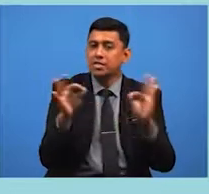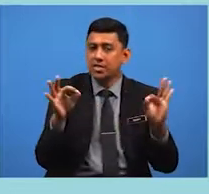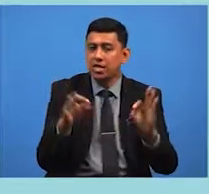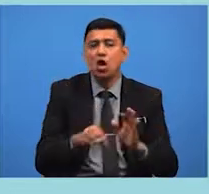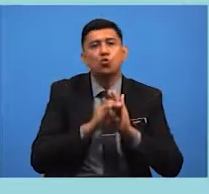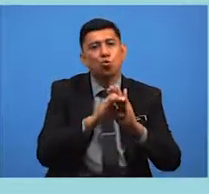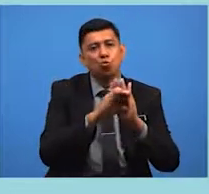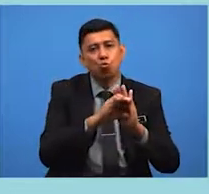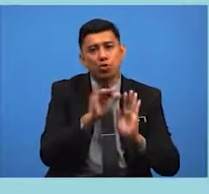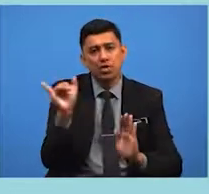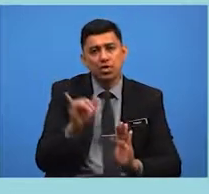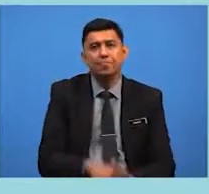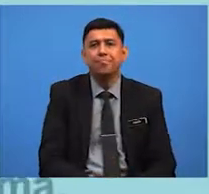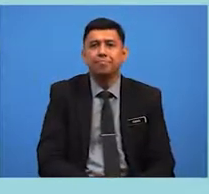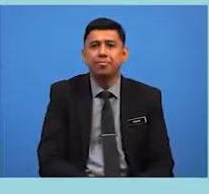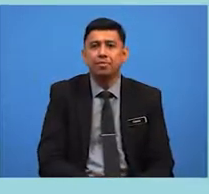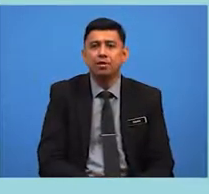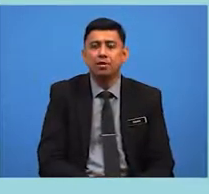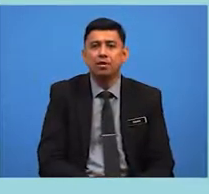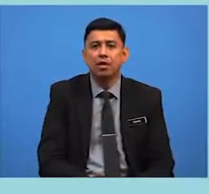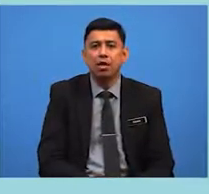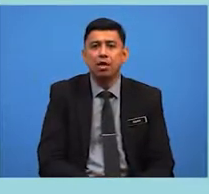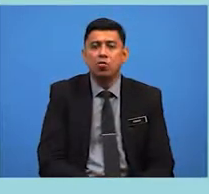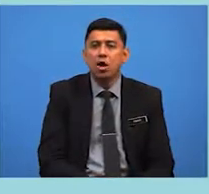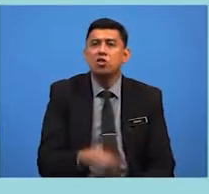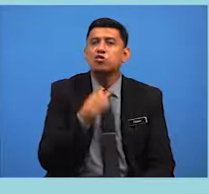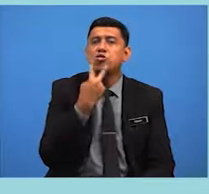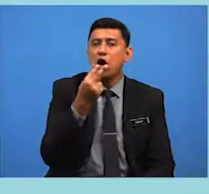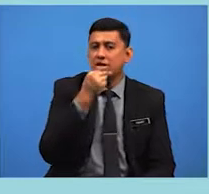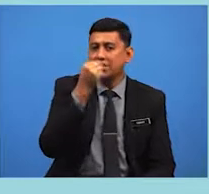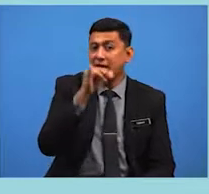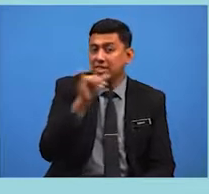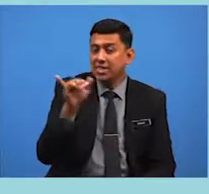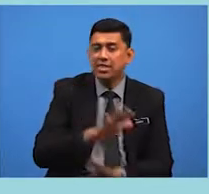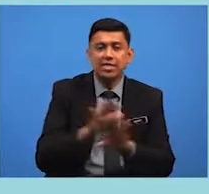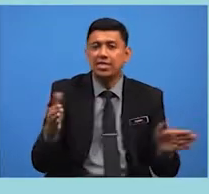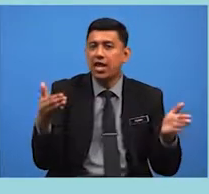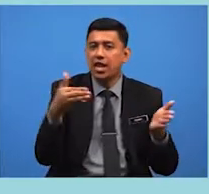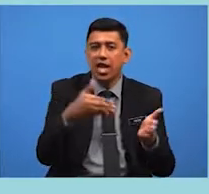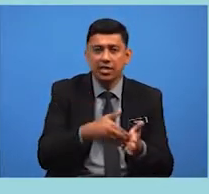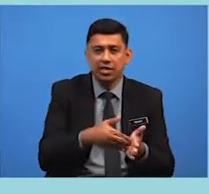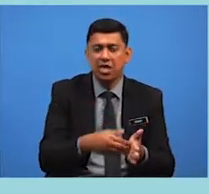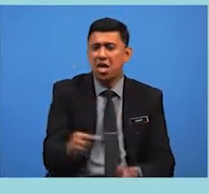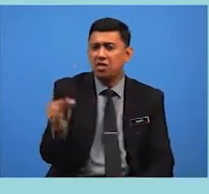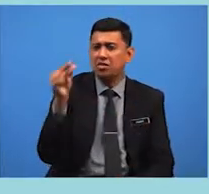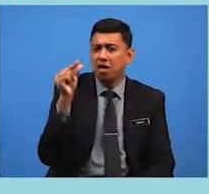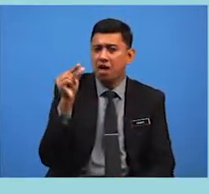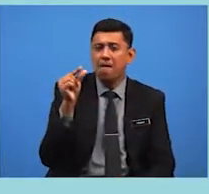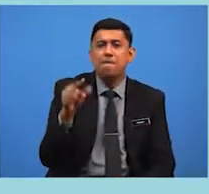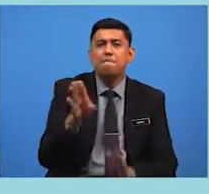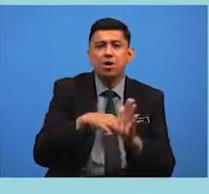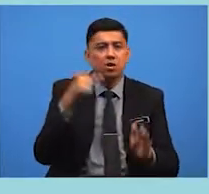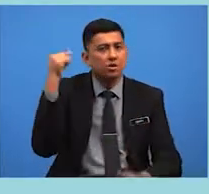Contoh responsi dalam sajak ini ialah suara nyaringnya tidak lagi gah